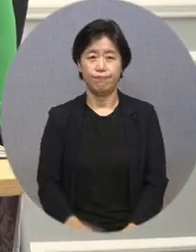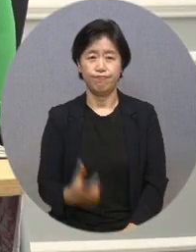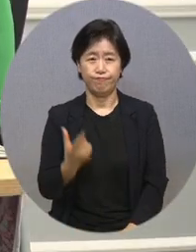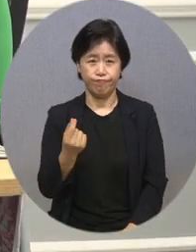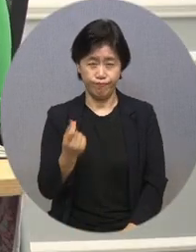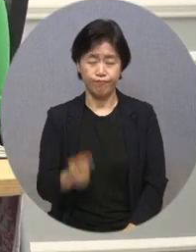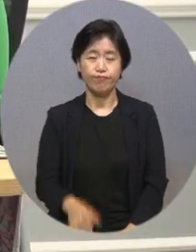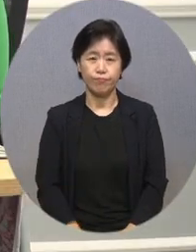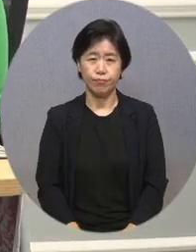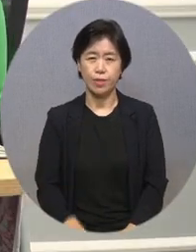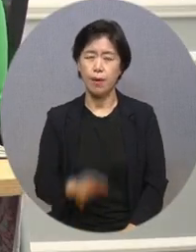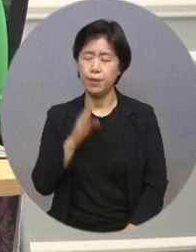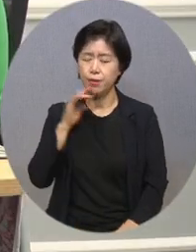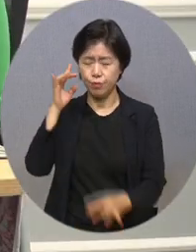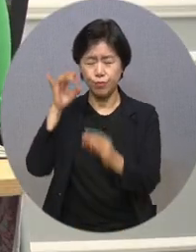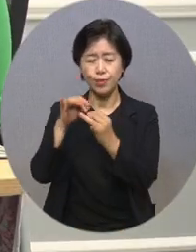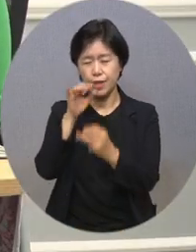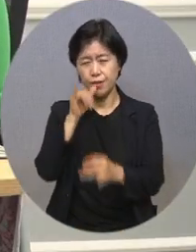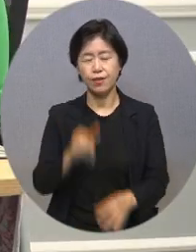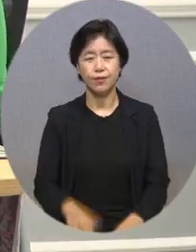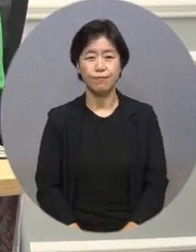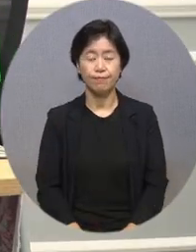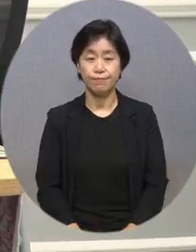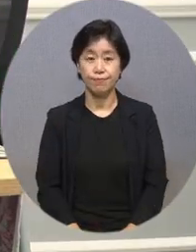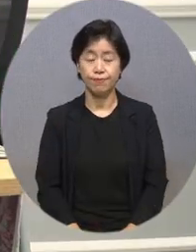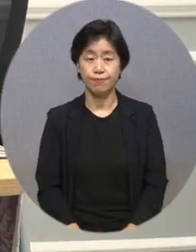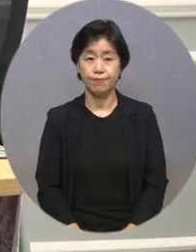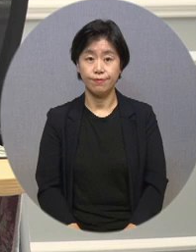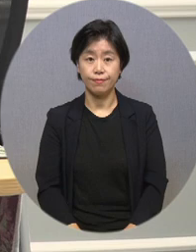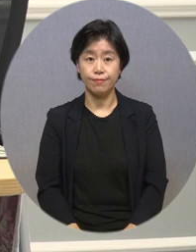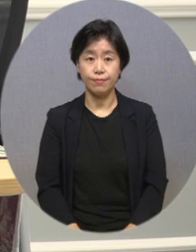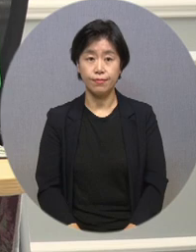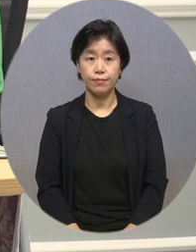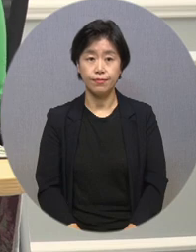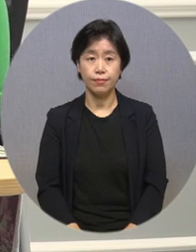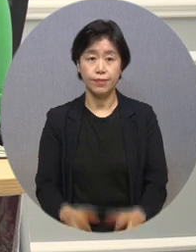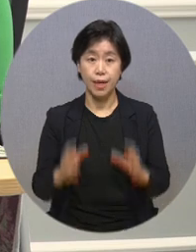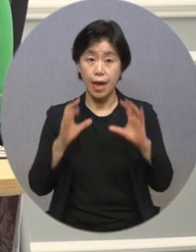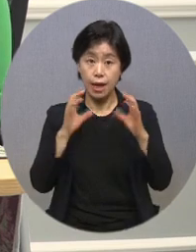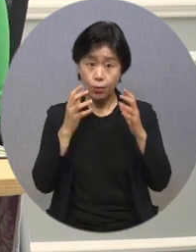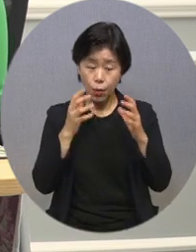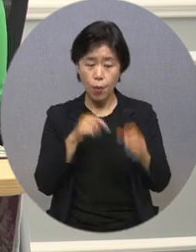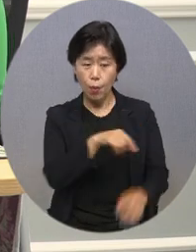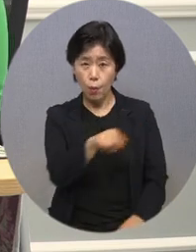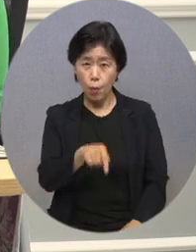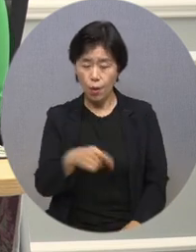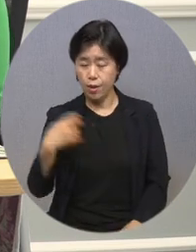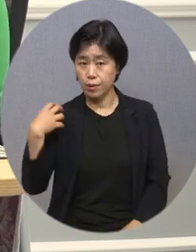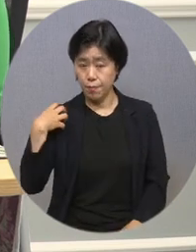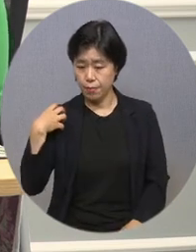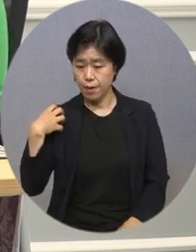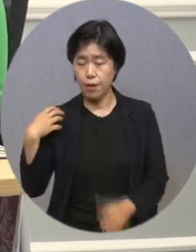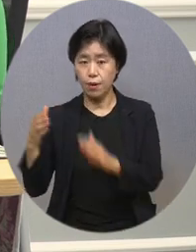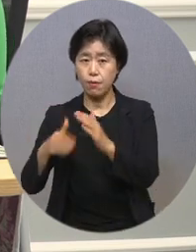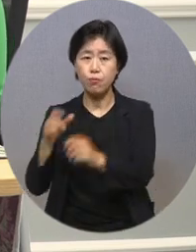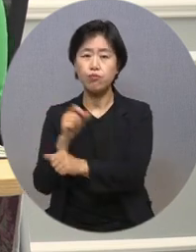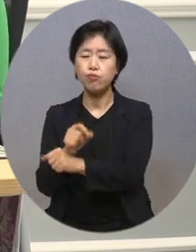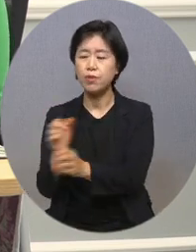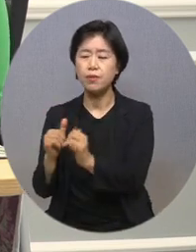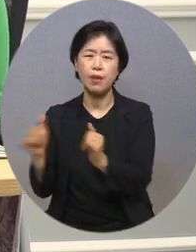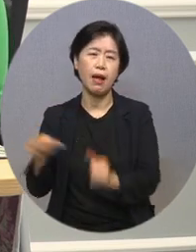들으면서 정말 공감이 돼요. 네. 예. 이 아동을 담당하는 공무원들, 네. 그래서